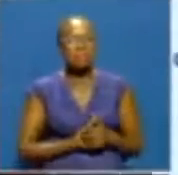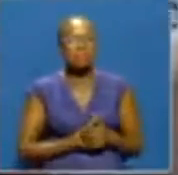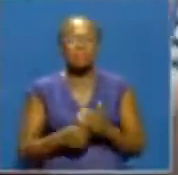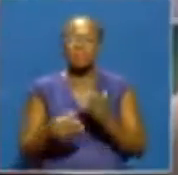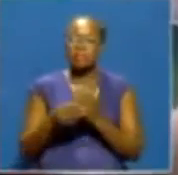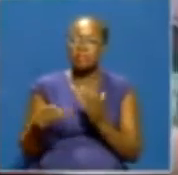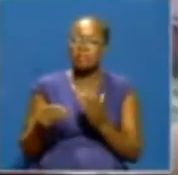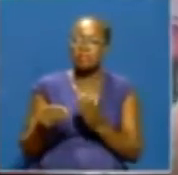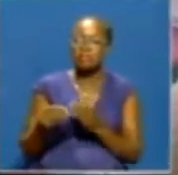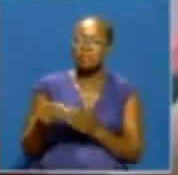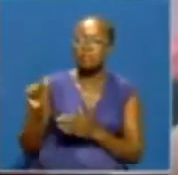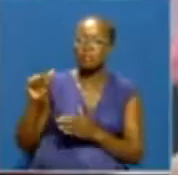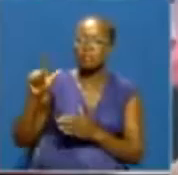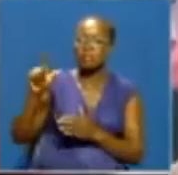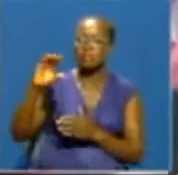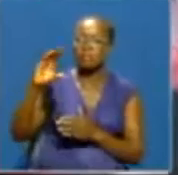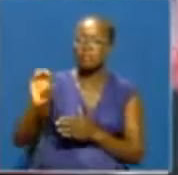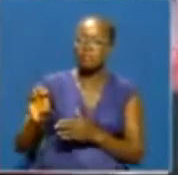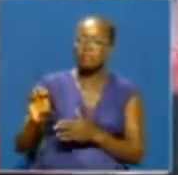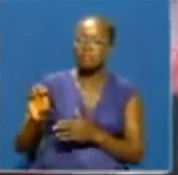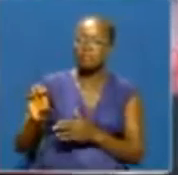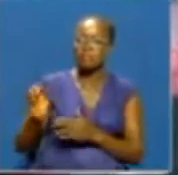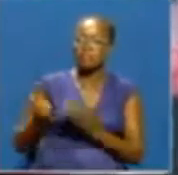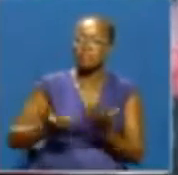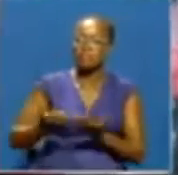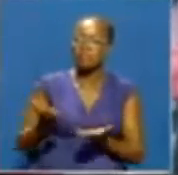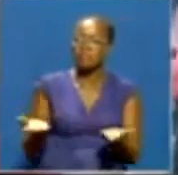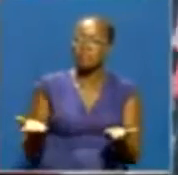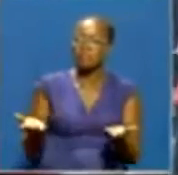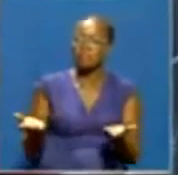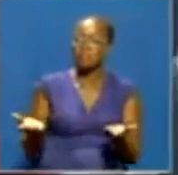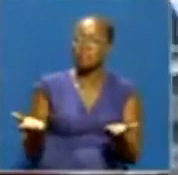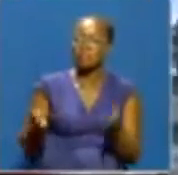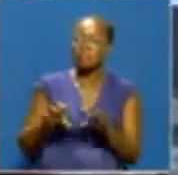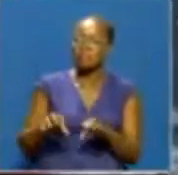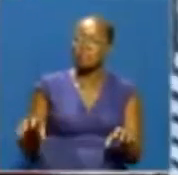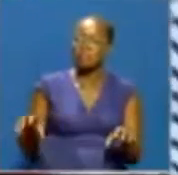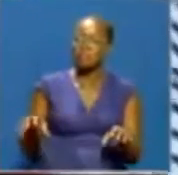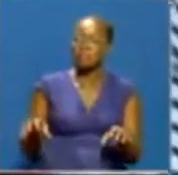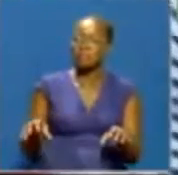mimi naitwa Alisachia. Mimi nafanya biashara hapa